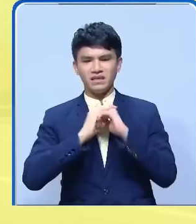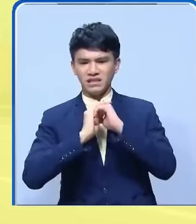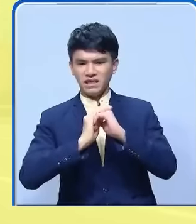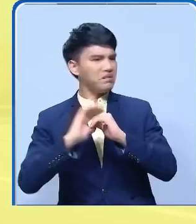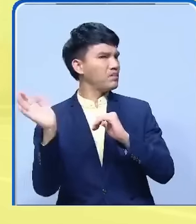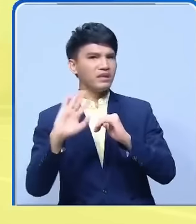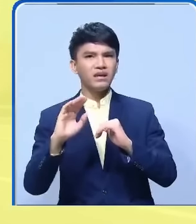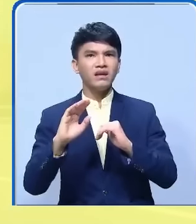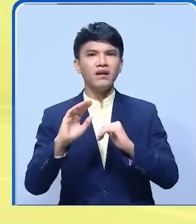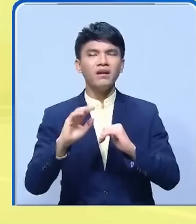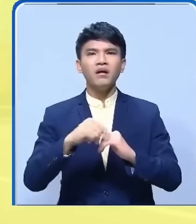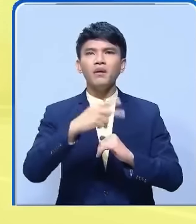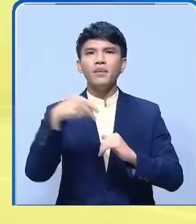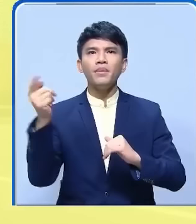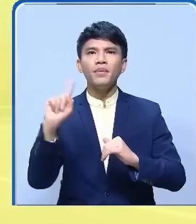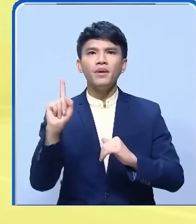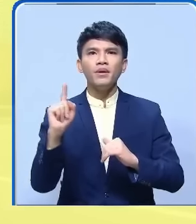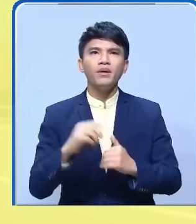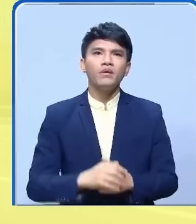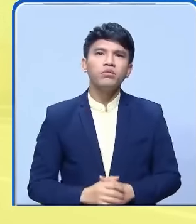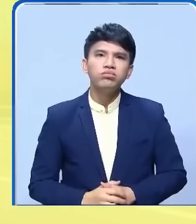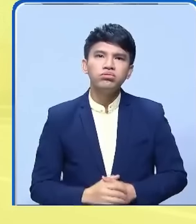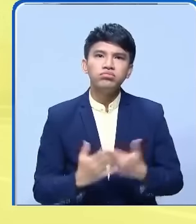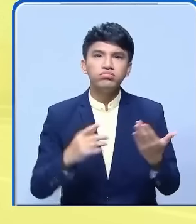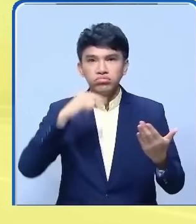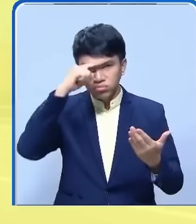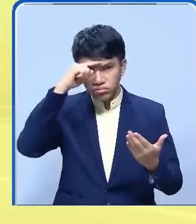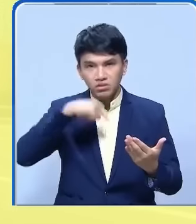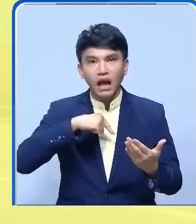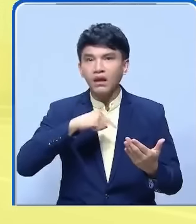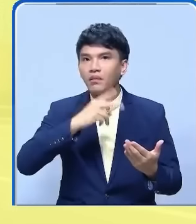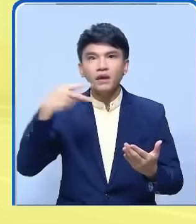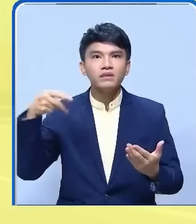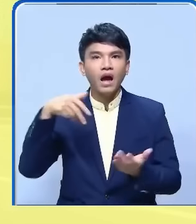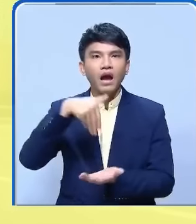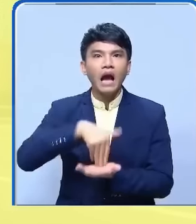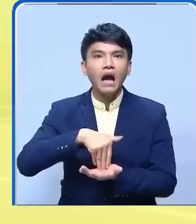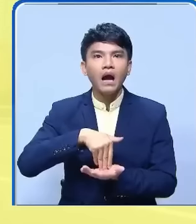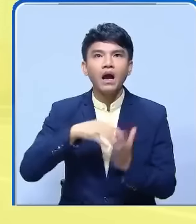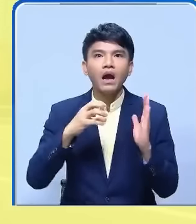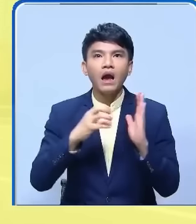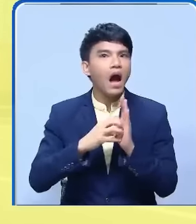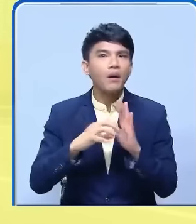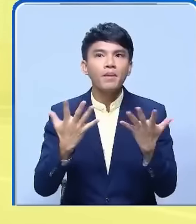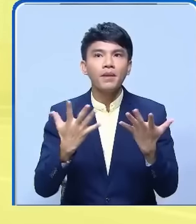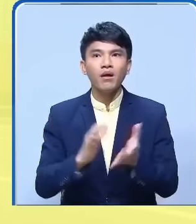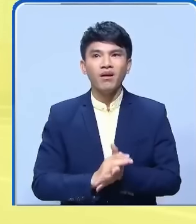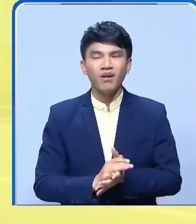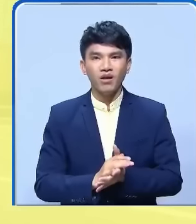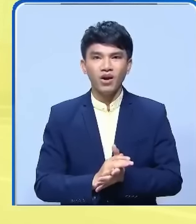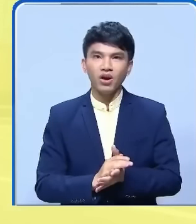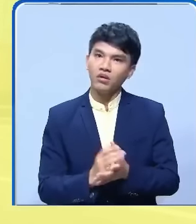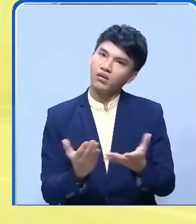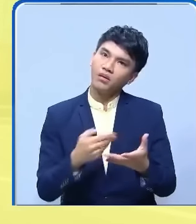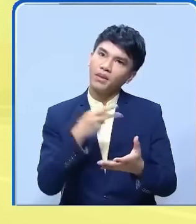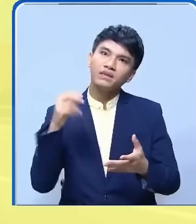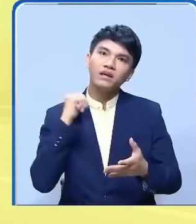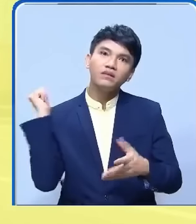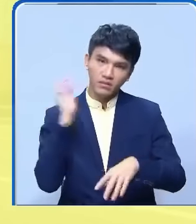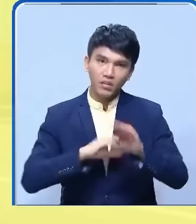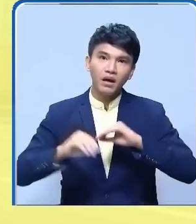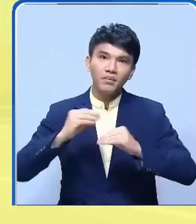เป็นภาษาอะไรบอกฉันทีประเทศไทยไม่ใช้ไทยเป็นภาษากลางแล้วหรอไม่ต้องเรียนภาษาอื่นเพิ่มหรอ